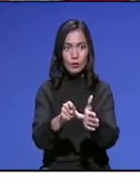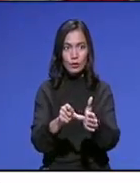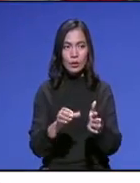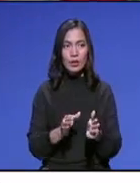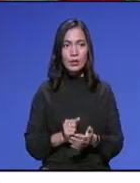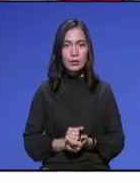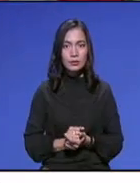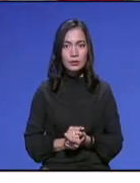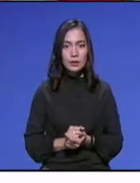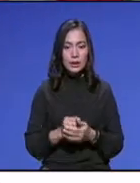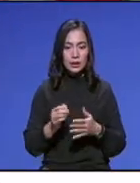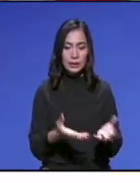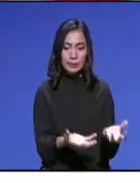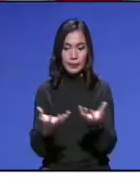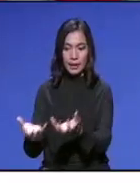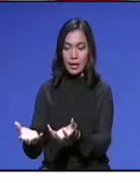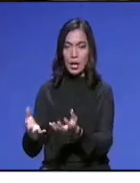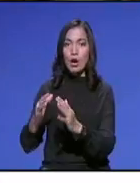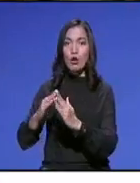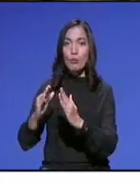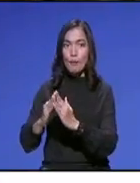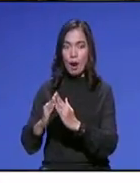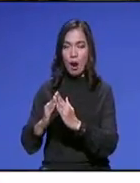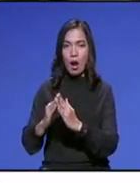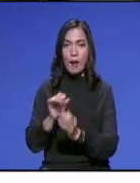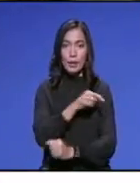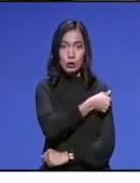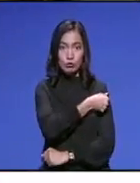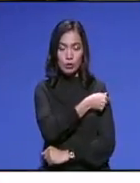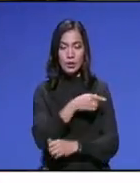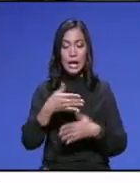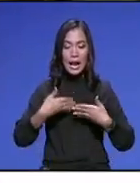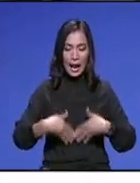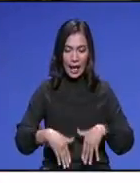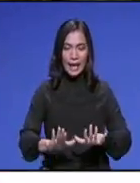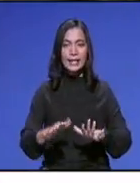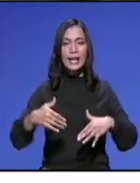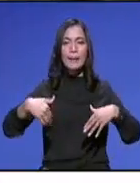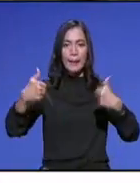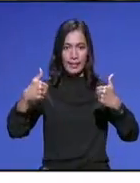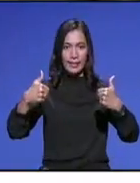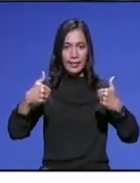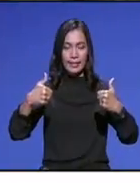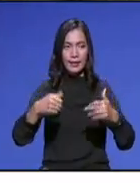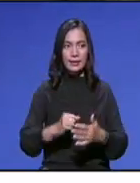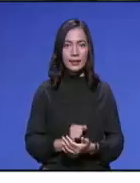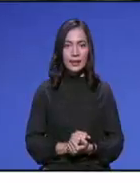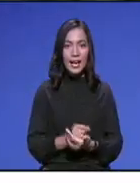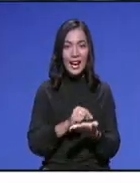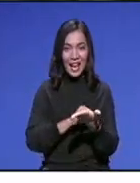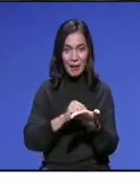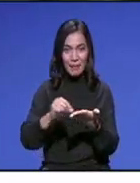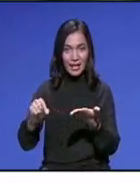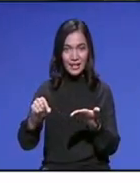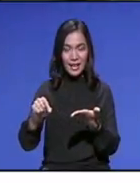3, sang ibu dievakuasi ke rumah seorang bidan dan akhirnya bayi berhasil lahir dengan selamat. Uniknya, Rupiana,